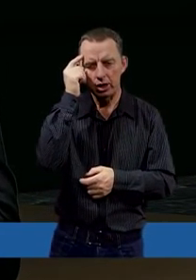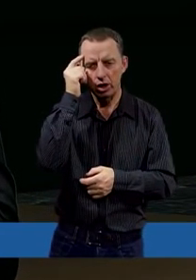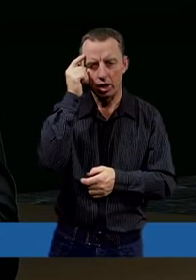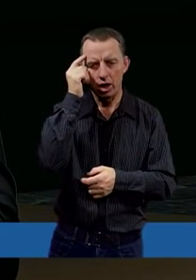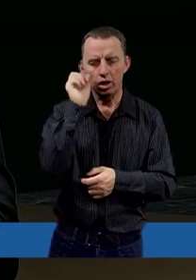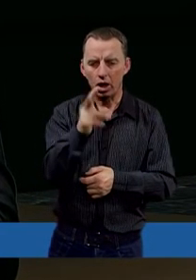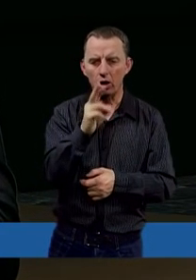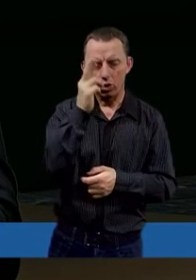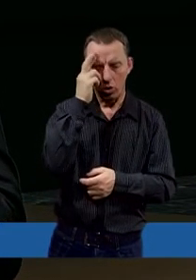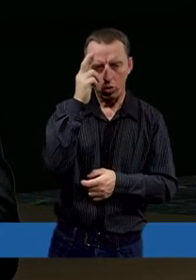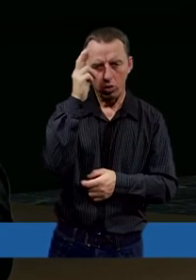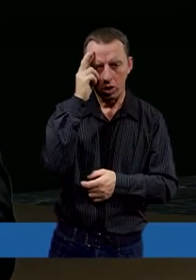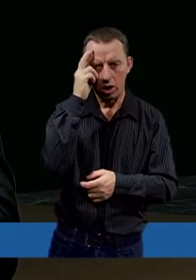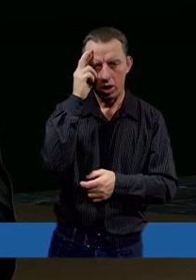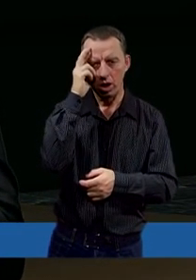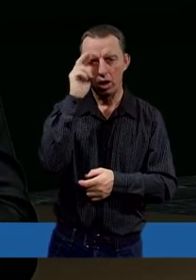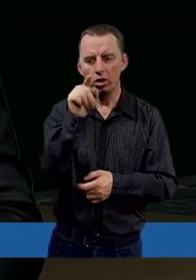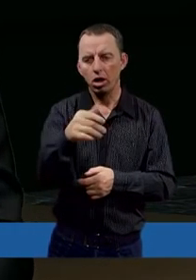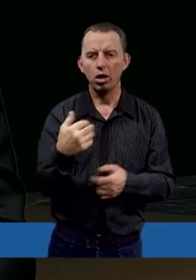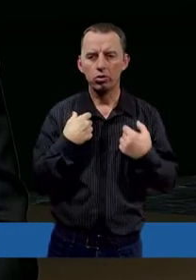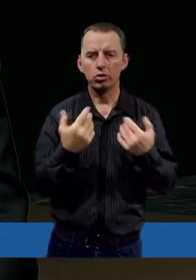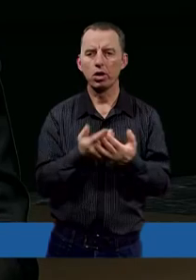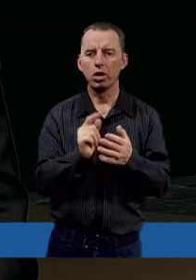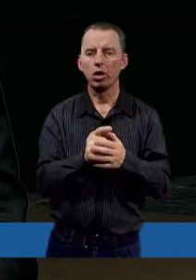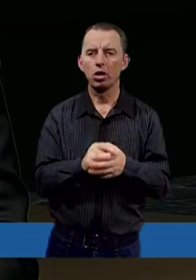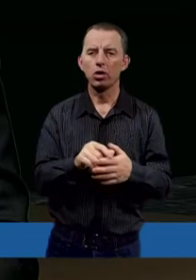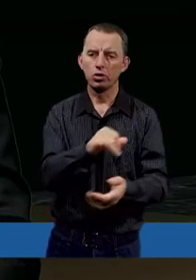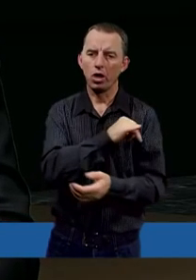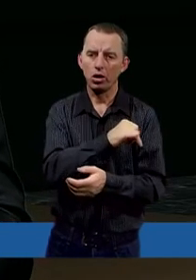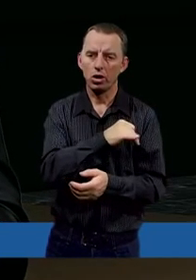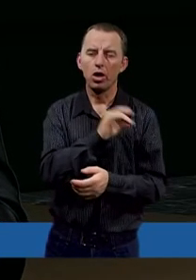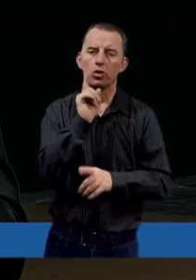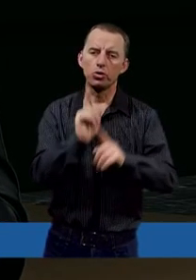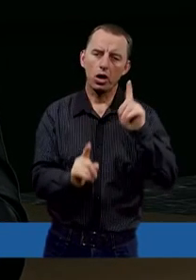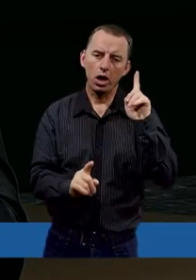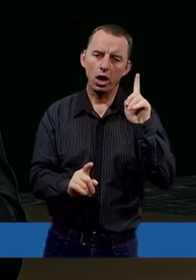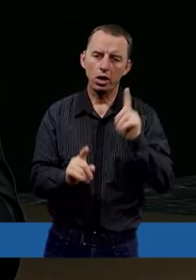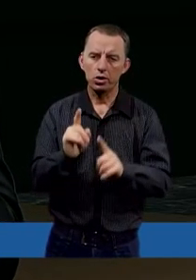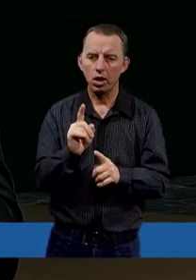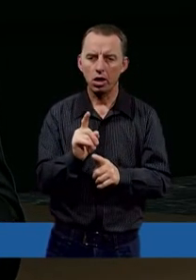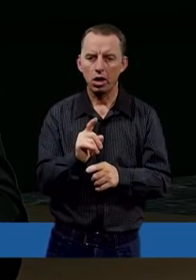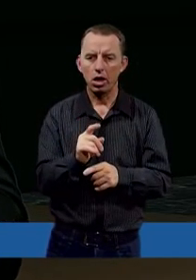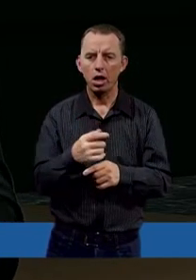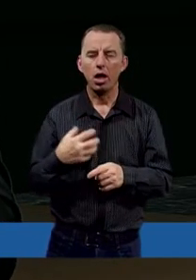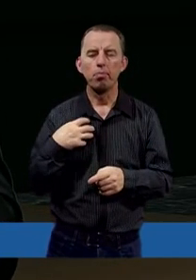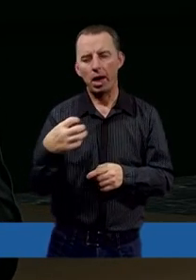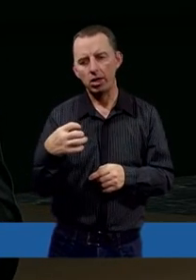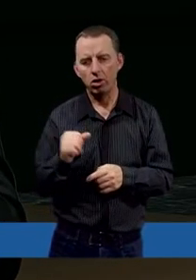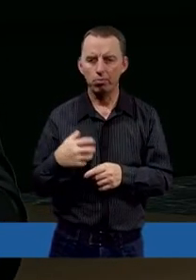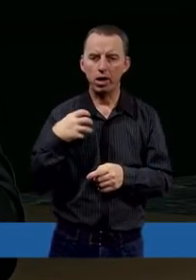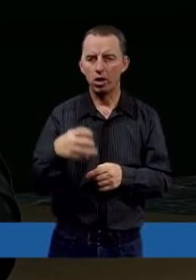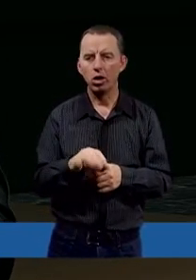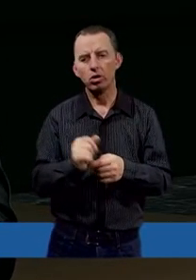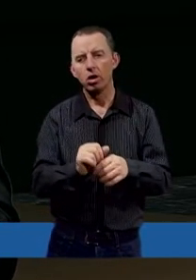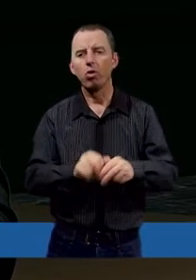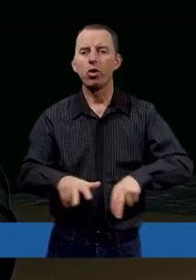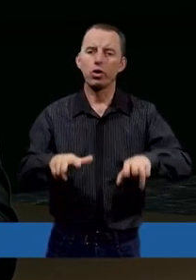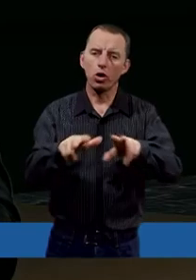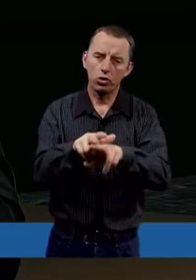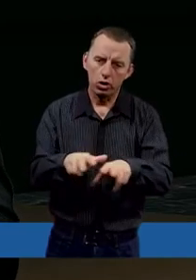tak ja rozumiem, było większe od jego cierpienia fizycznego. Bo tracąc majątek jak majątek, ale tracąc całą